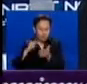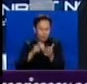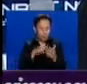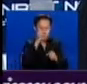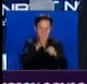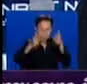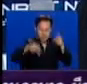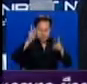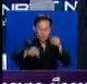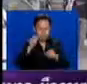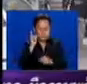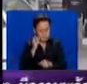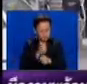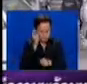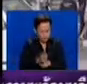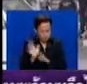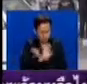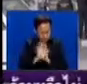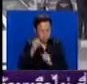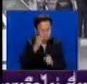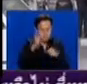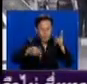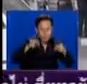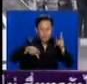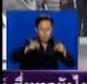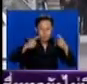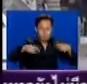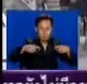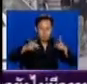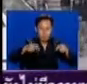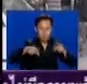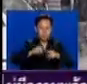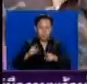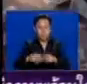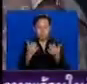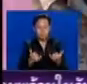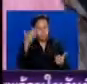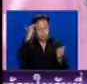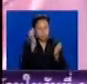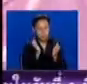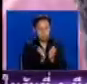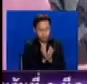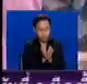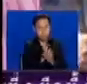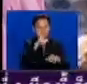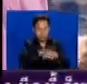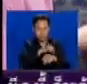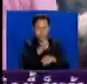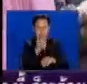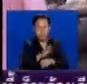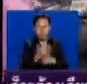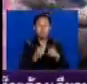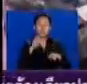ที่ถูกตัดต่อเท่านั้นค่ะตำรวจกองปราบปรามจับกุมนายพรวัฒน์ทองธนบูรณ์หรือเขตทองขณะ